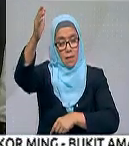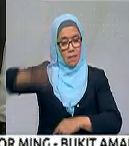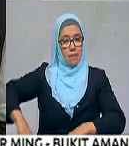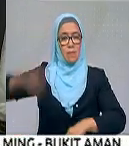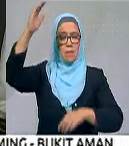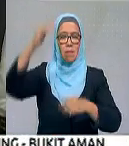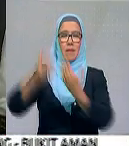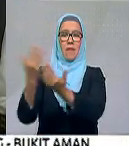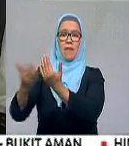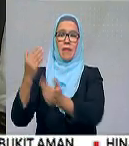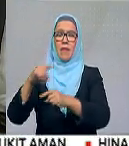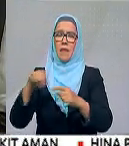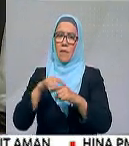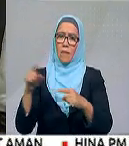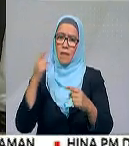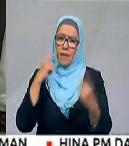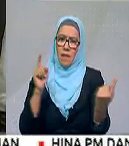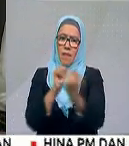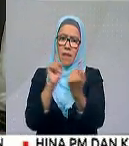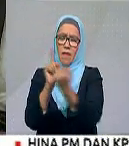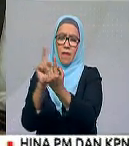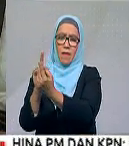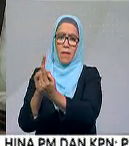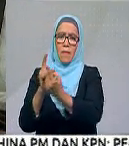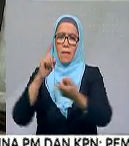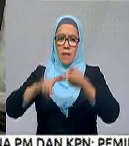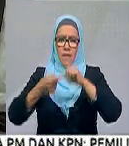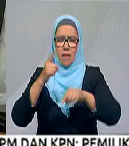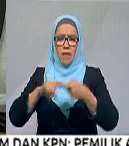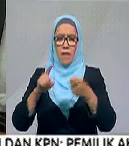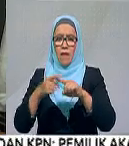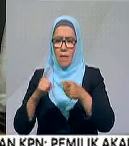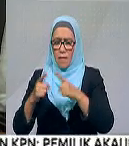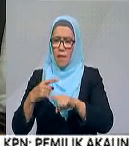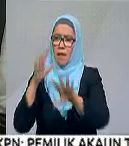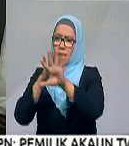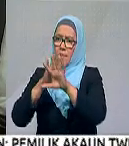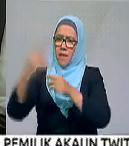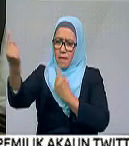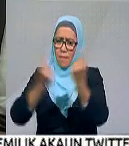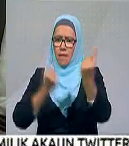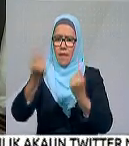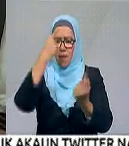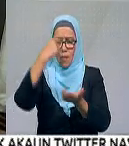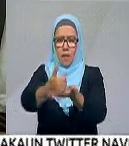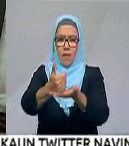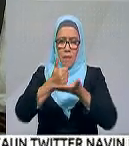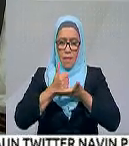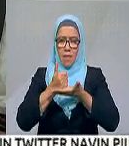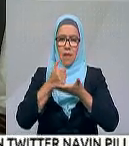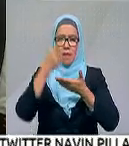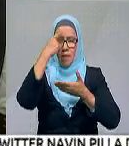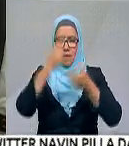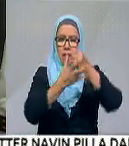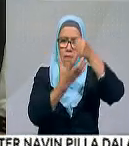pondok yang datang. Bila start kita nak buat dana ni, ramai yang datang nak membantu. Dan anda di luar sana dengan penaja-penaja yang ada